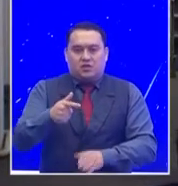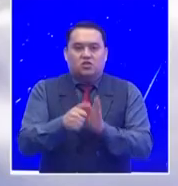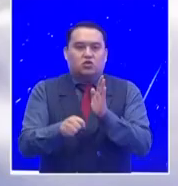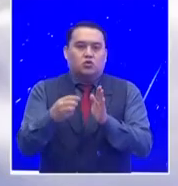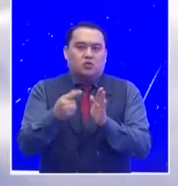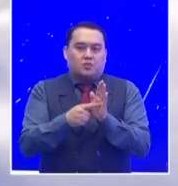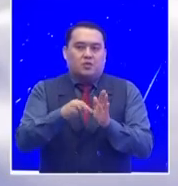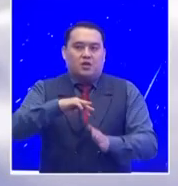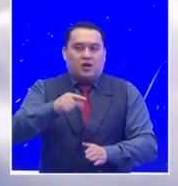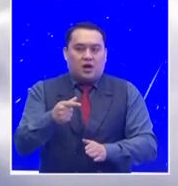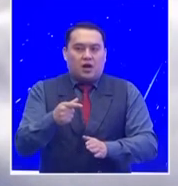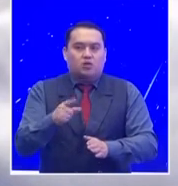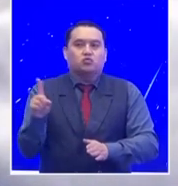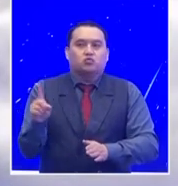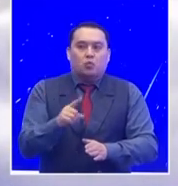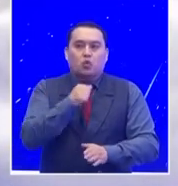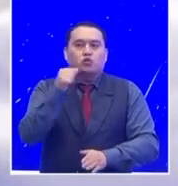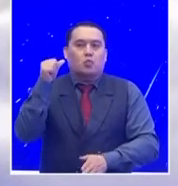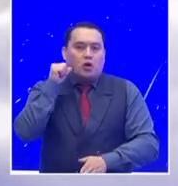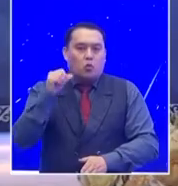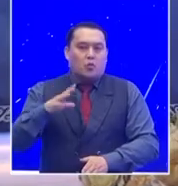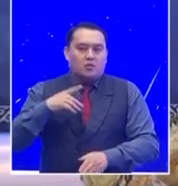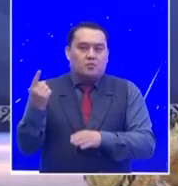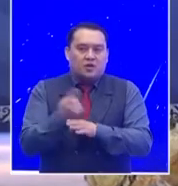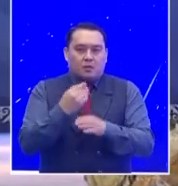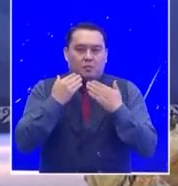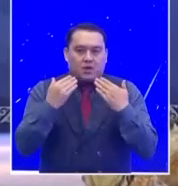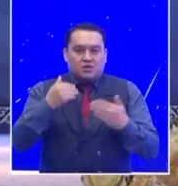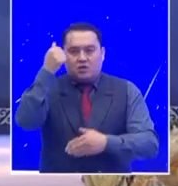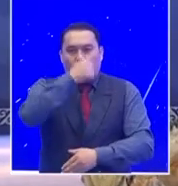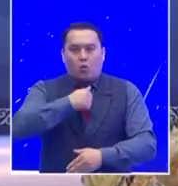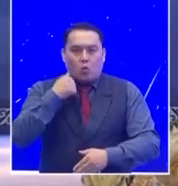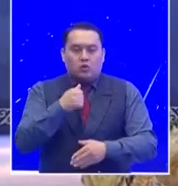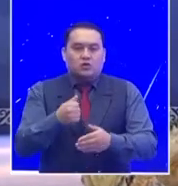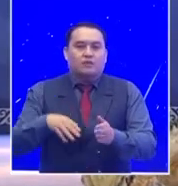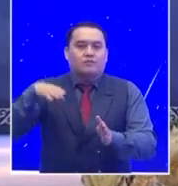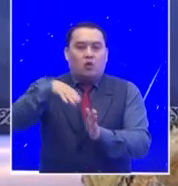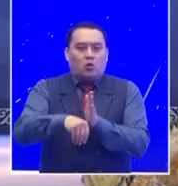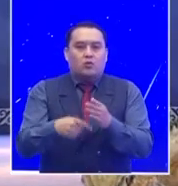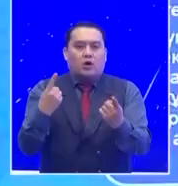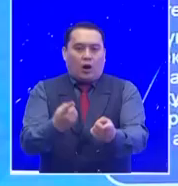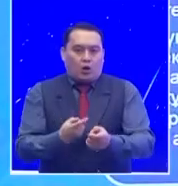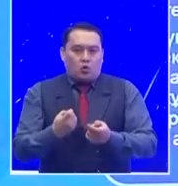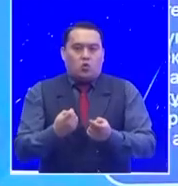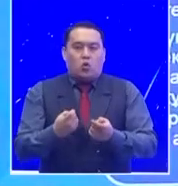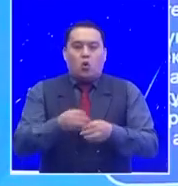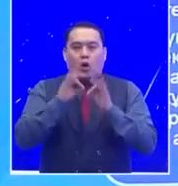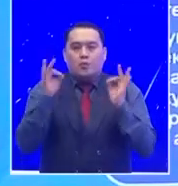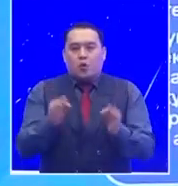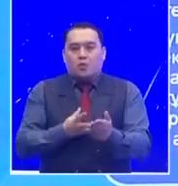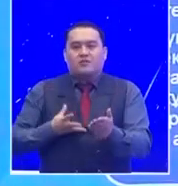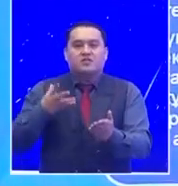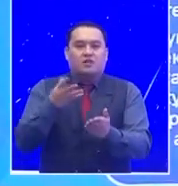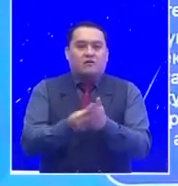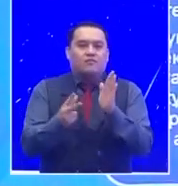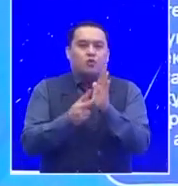762 миллиона тенге. Примечательно то, что в прошлом году, впервые за последние годы, в основной капитал района привлечен крупный объем инвестиций